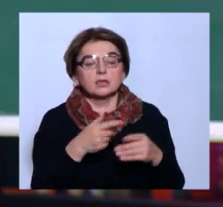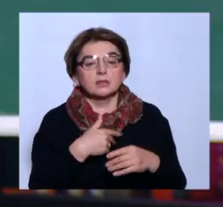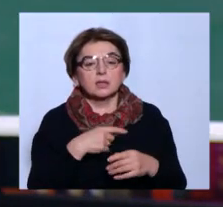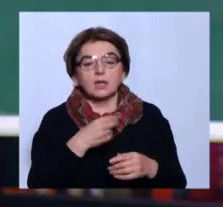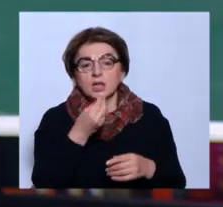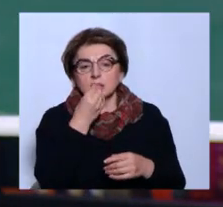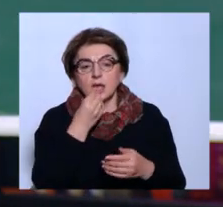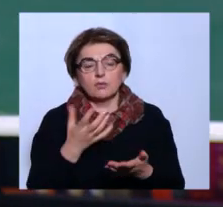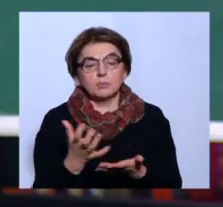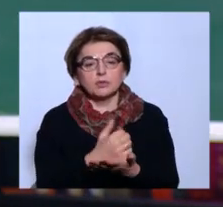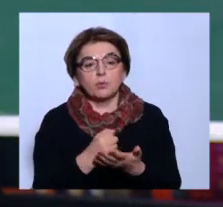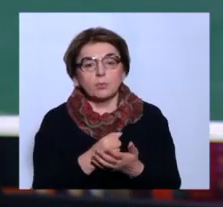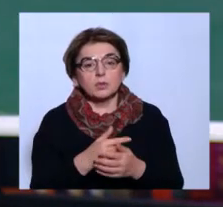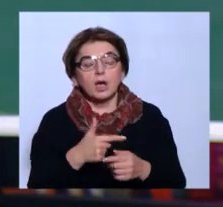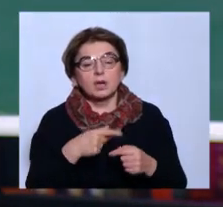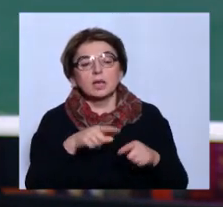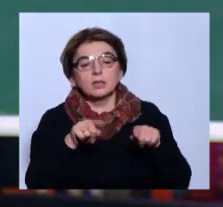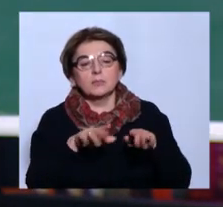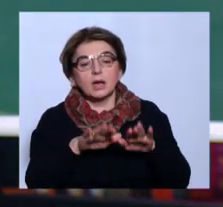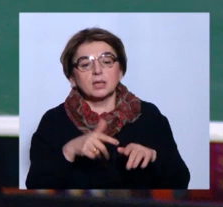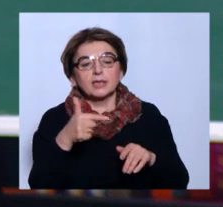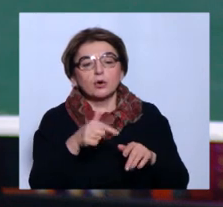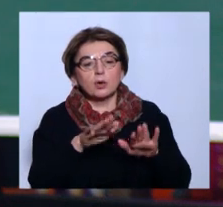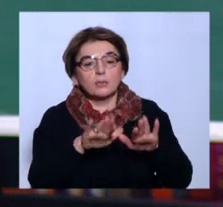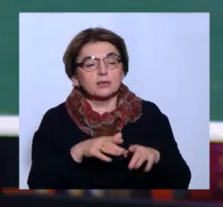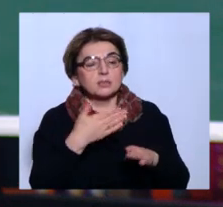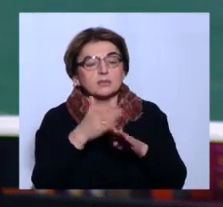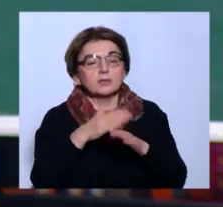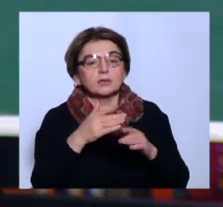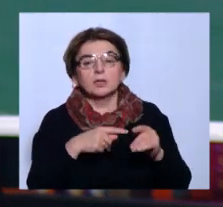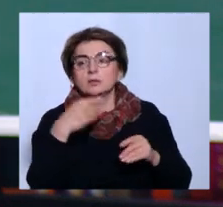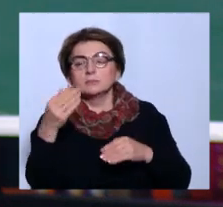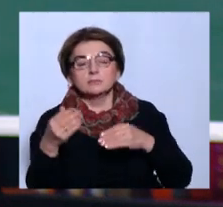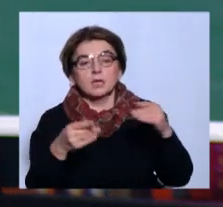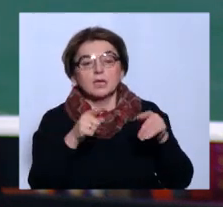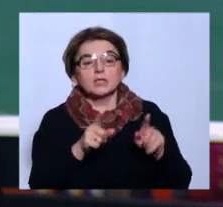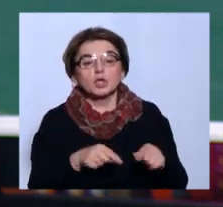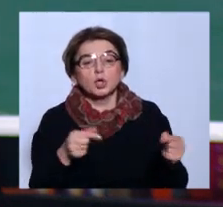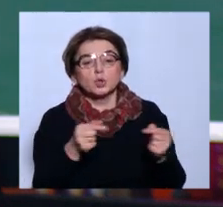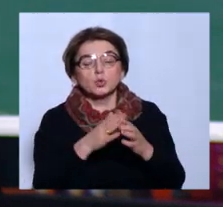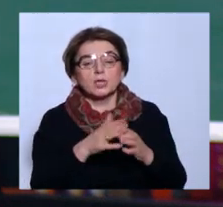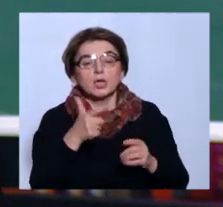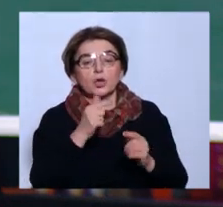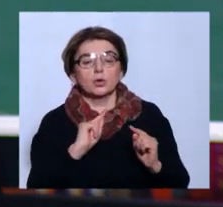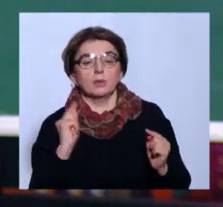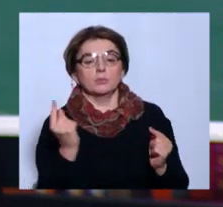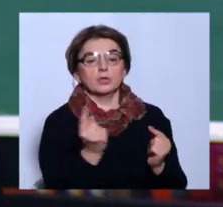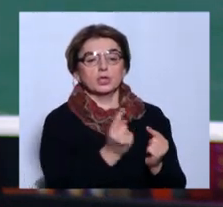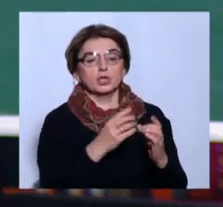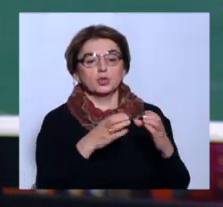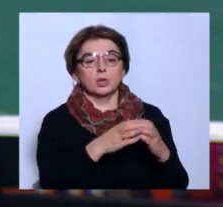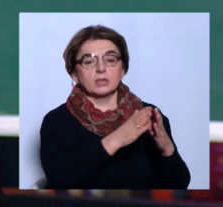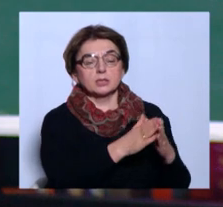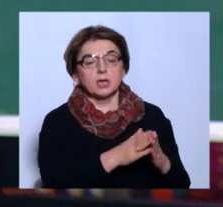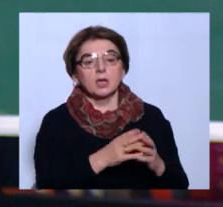საკვების მოპოვება და გეოგრაფიულად ისინი დაცილდნენ. ესეც გახლავთ ბავშვებო გეოგრაფიული იზოლაცია. შემდეგი იზოლაციის ფორმა, ეს